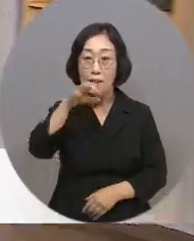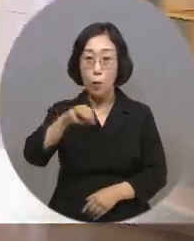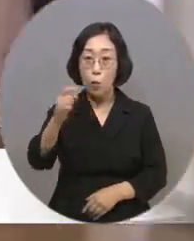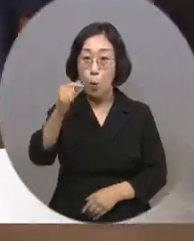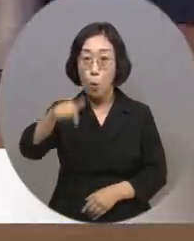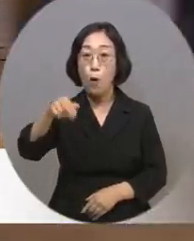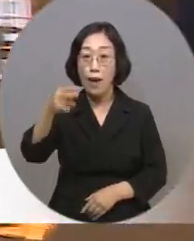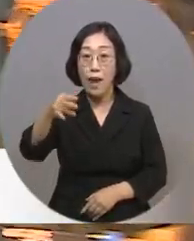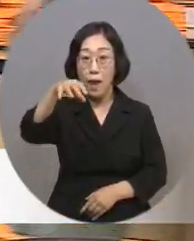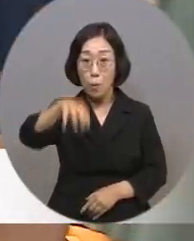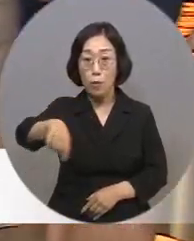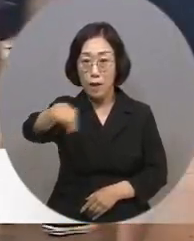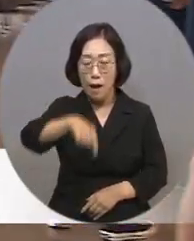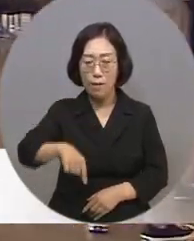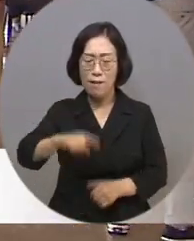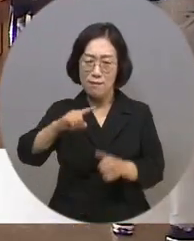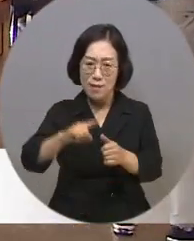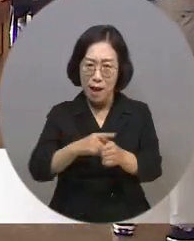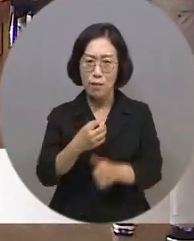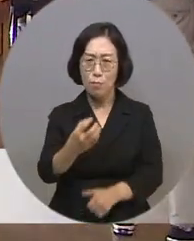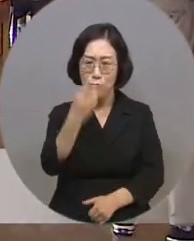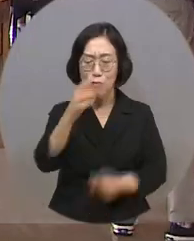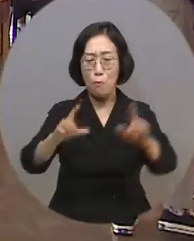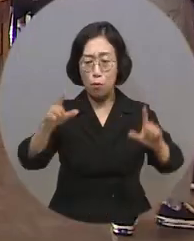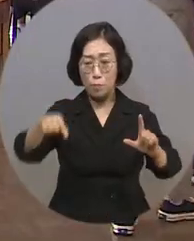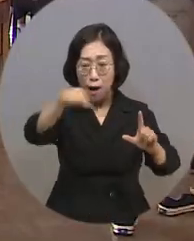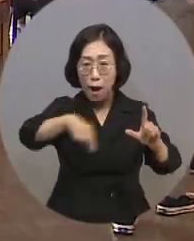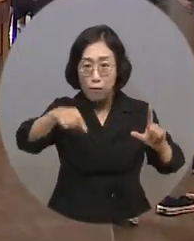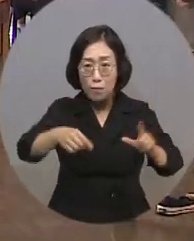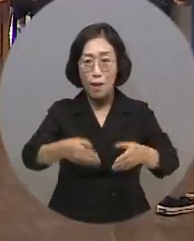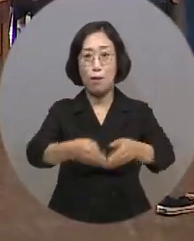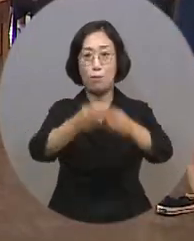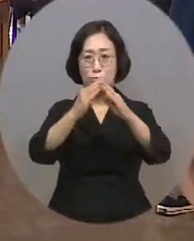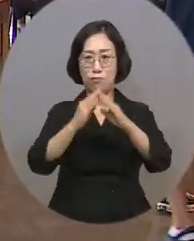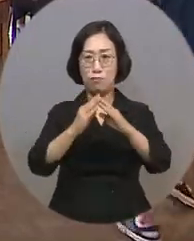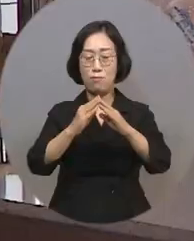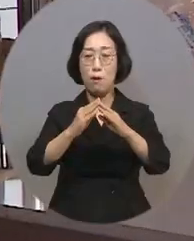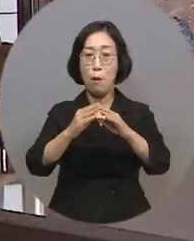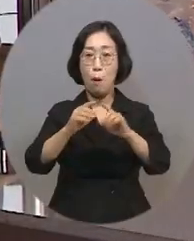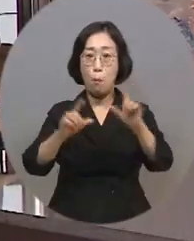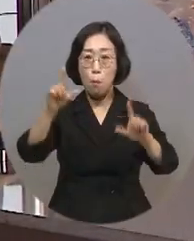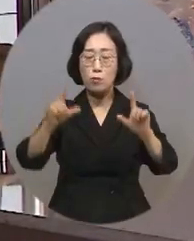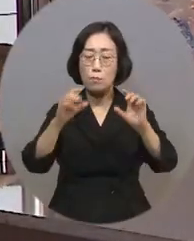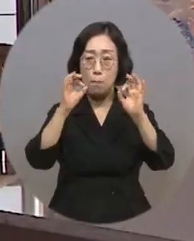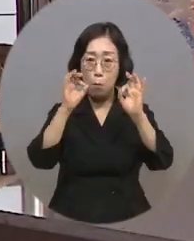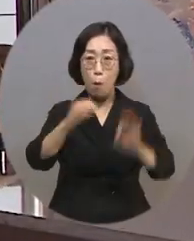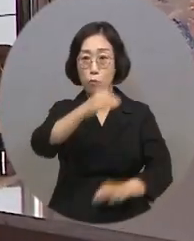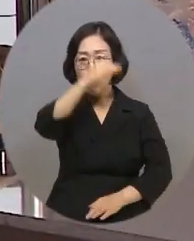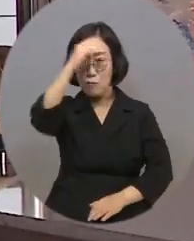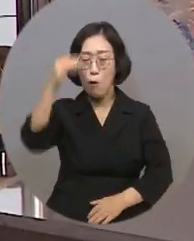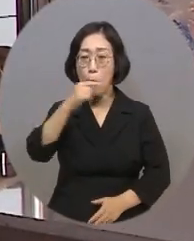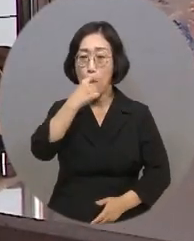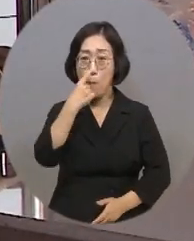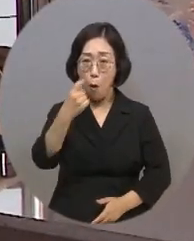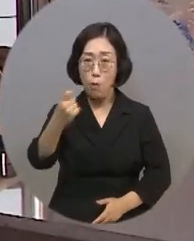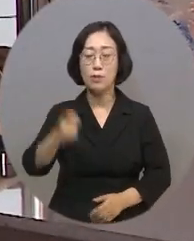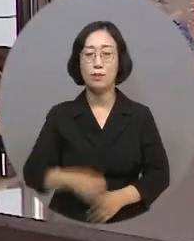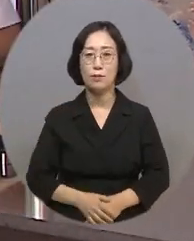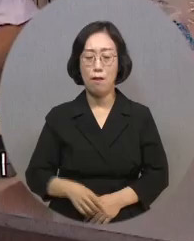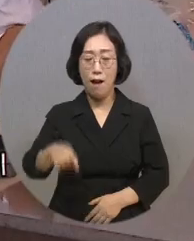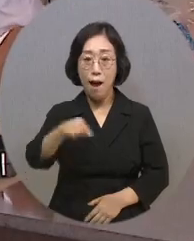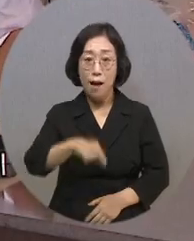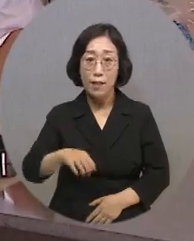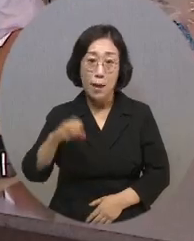천혜의 자연환경을 품어 자연 친화적인 호텔의 환경을 제공합니다. 호텔 내부의 베이커리 카페는